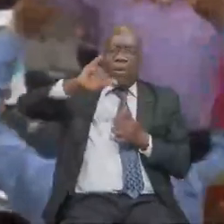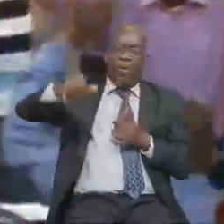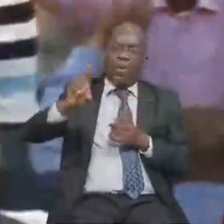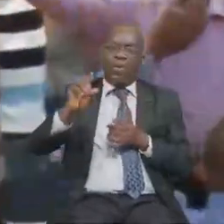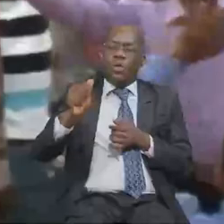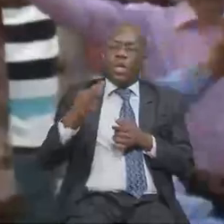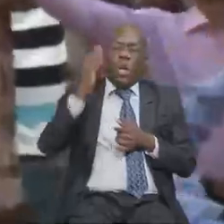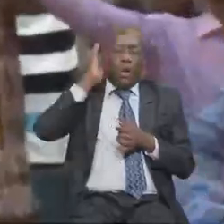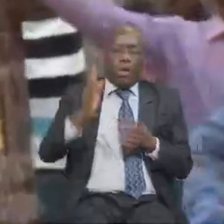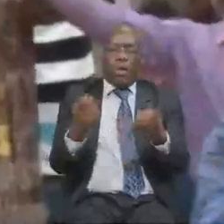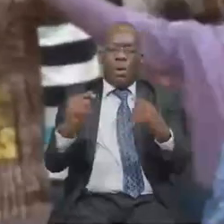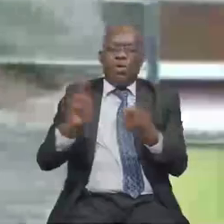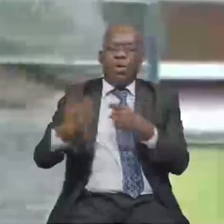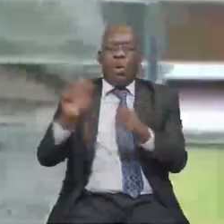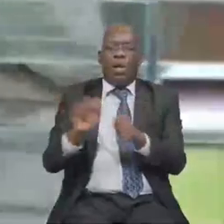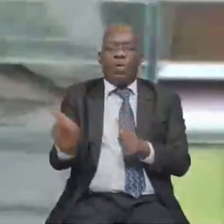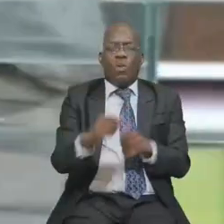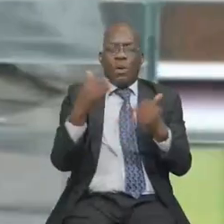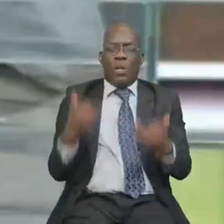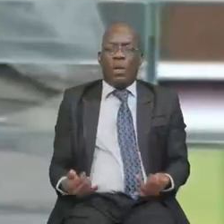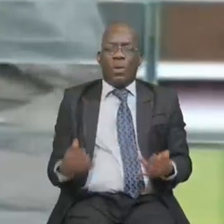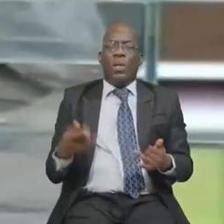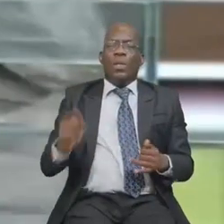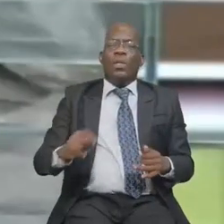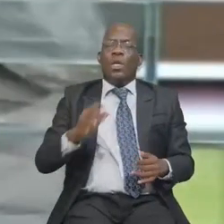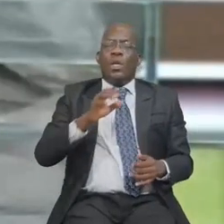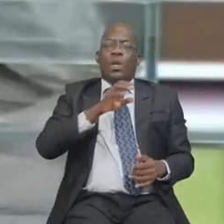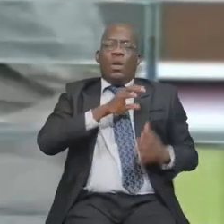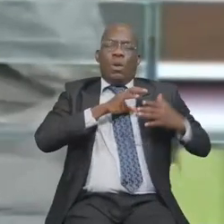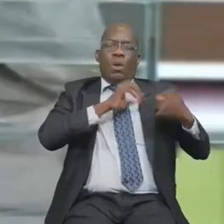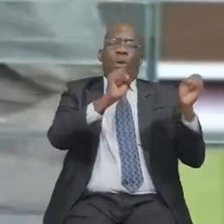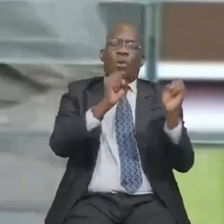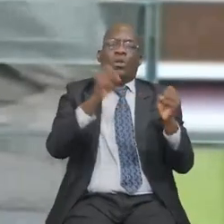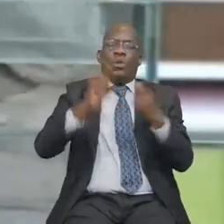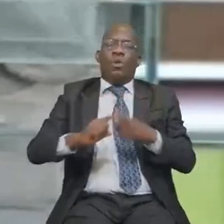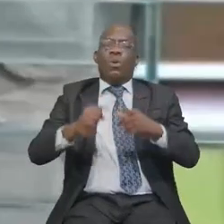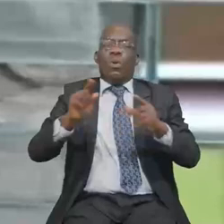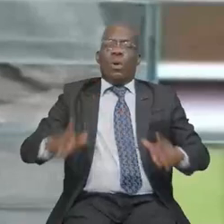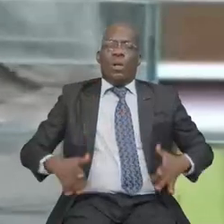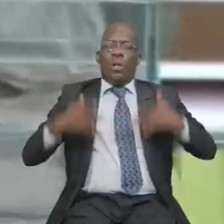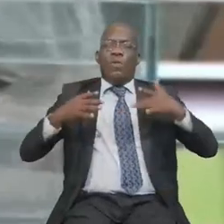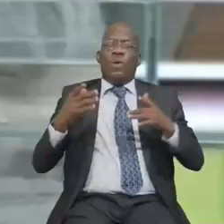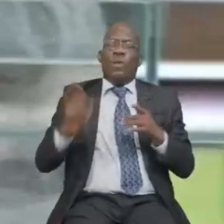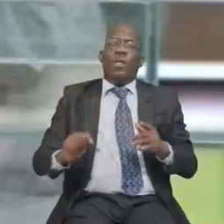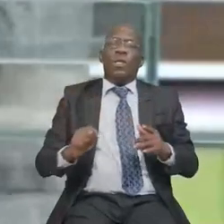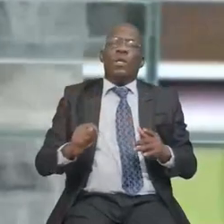chacun maintenant. Le courage pour vivre, la conviction pour vivre, la puissance pour vivre,